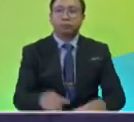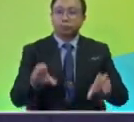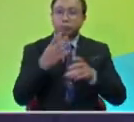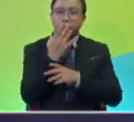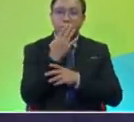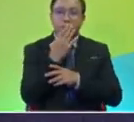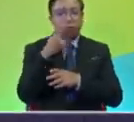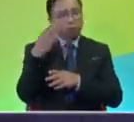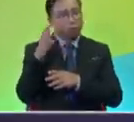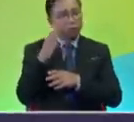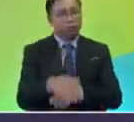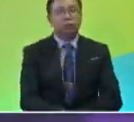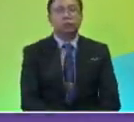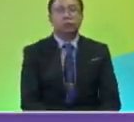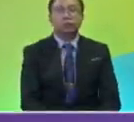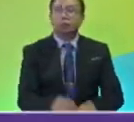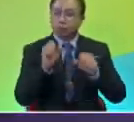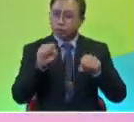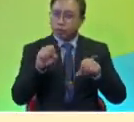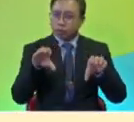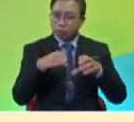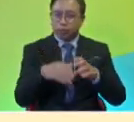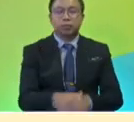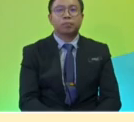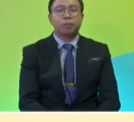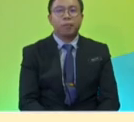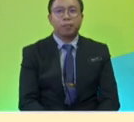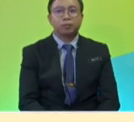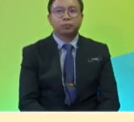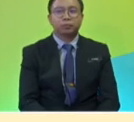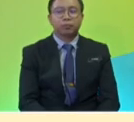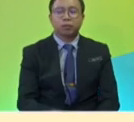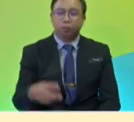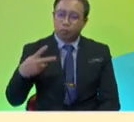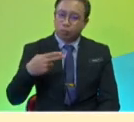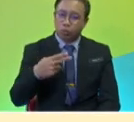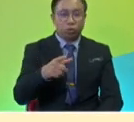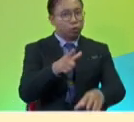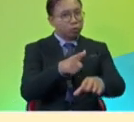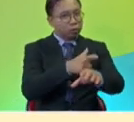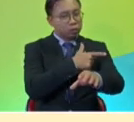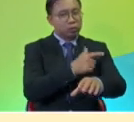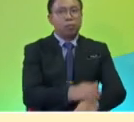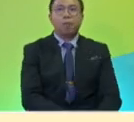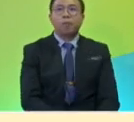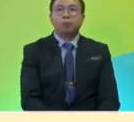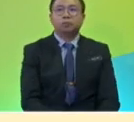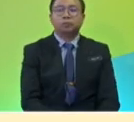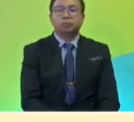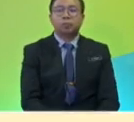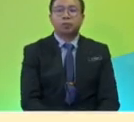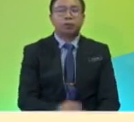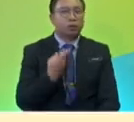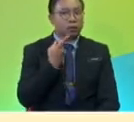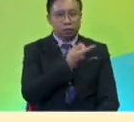pulaah jadi Cikgu pun boleh buat warna biru Oke potong panjang sikit F nak masukkan jadi kita